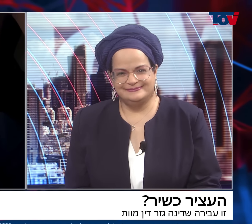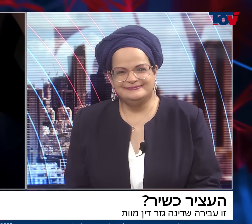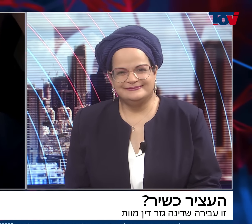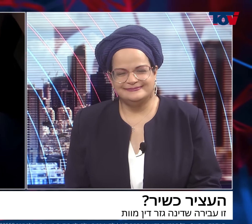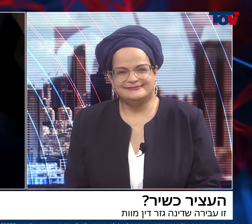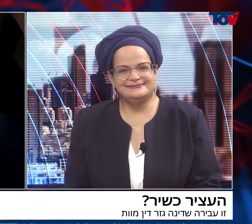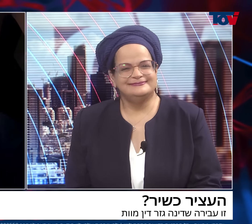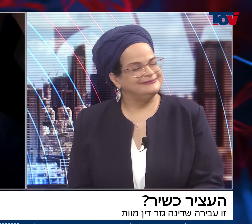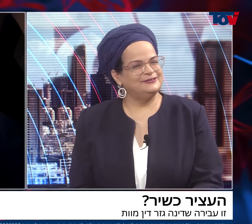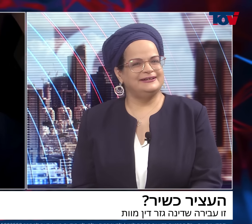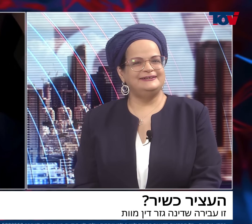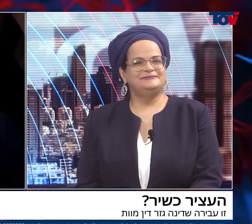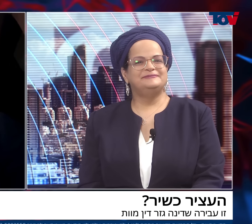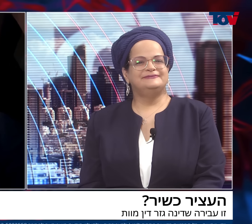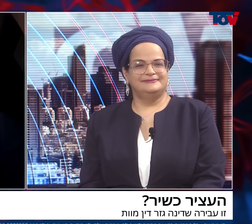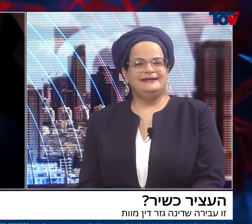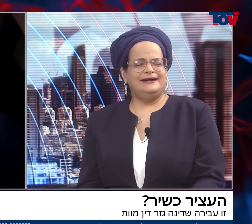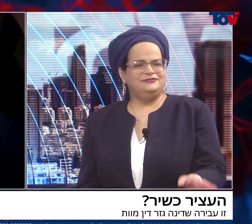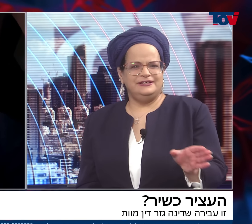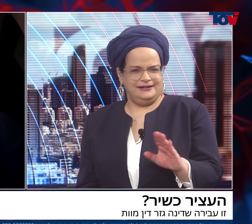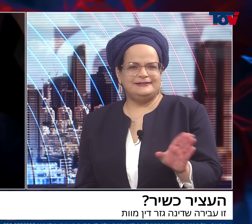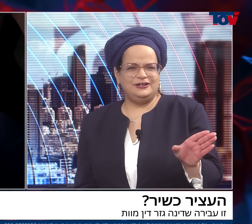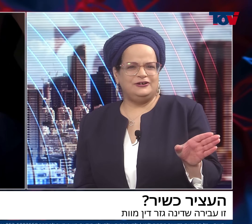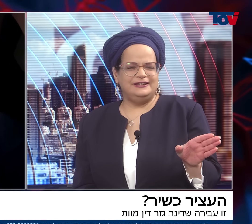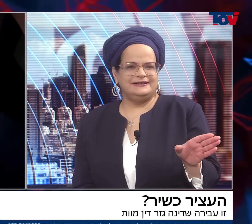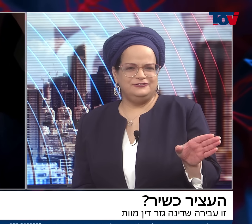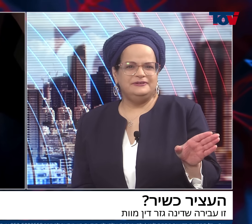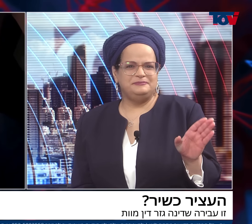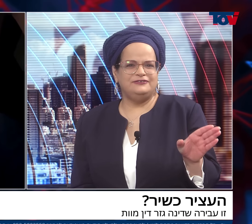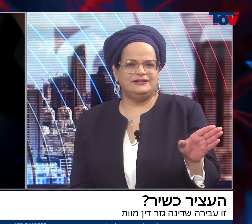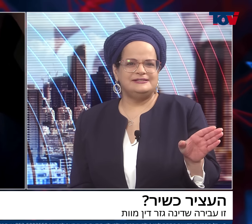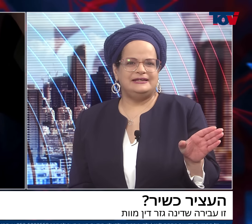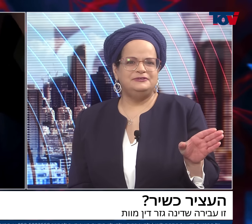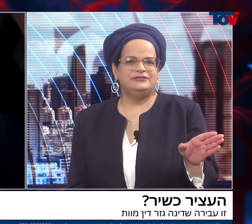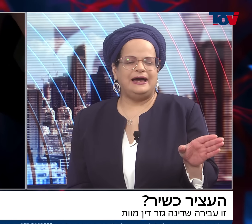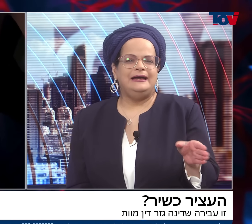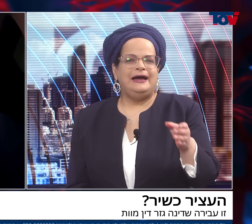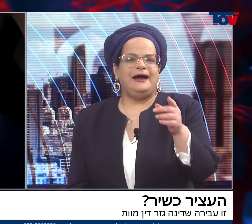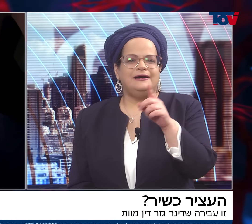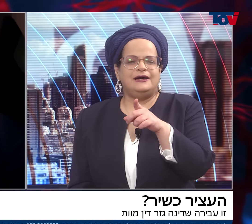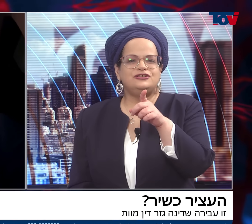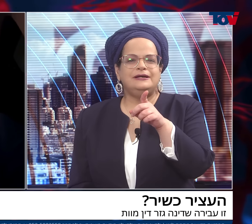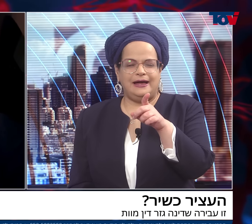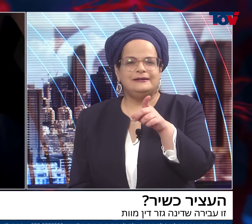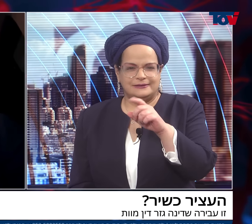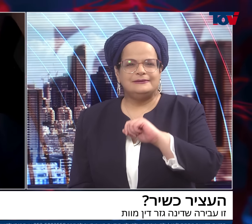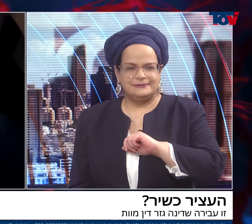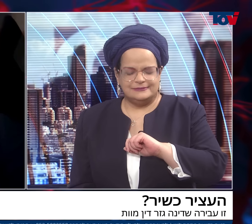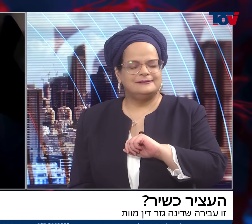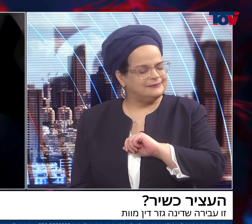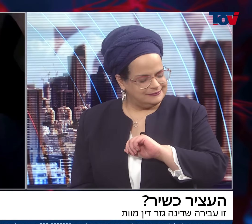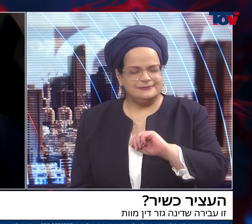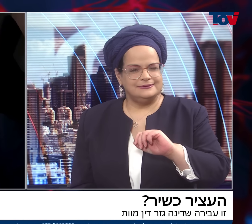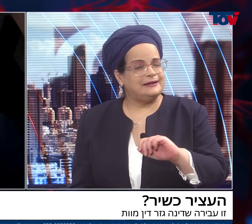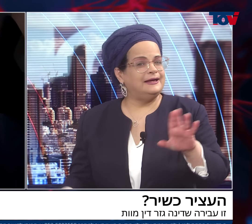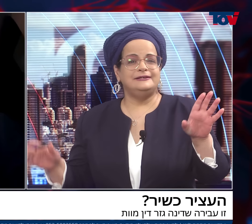כן. אוקיי. אכן. אתה לא יכול להרחיב מעבר לזה, אני מבינה. ממש לא, הייתי מאוד רוצה